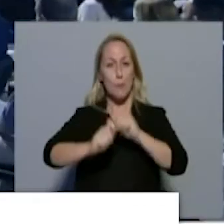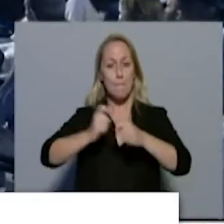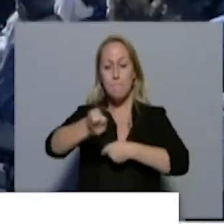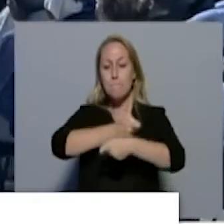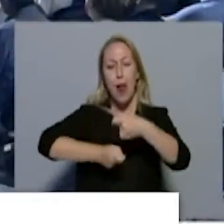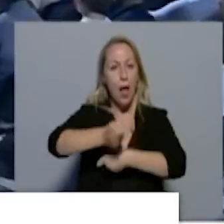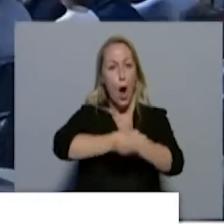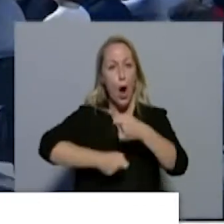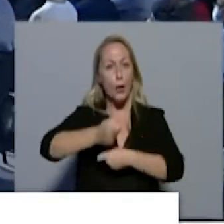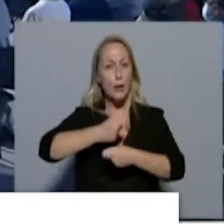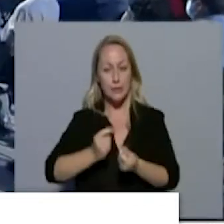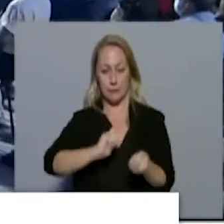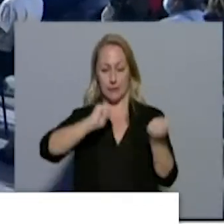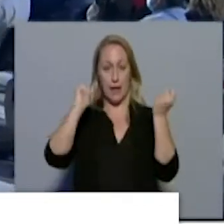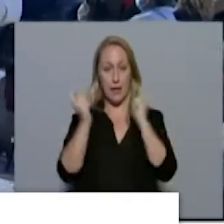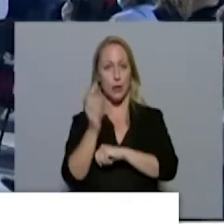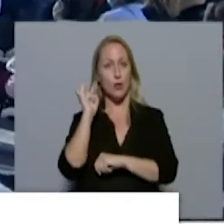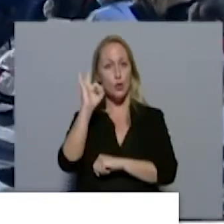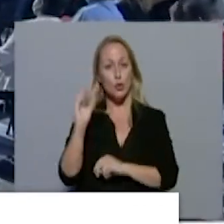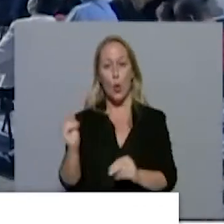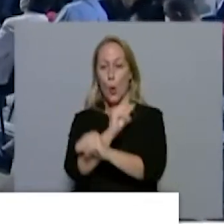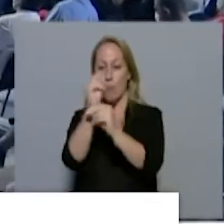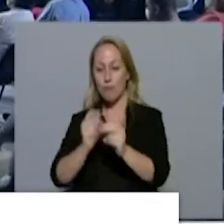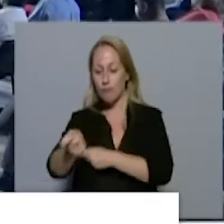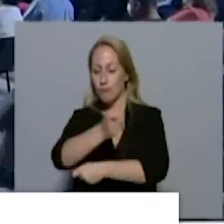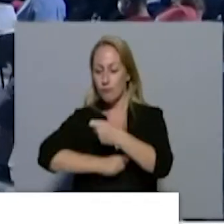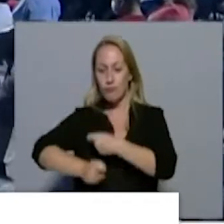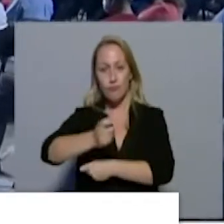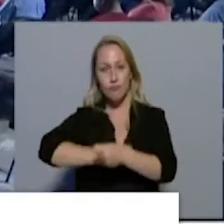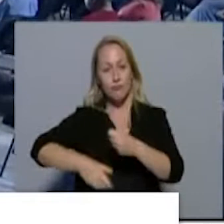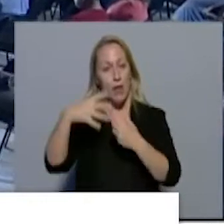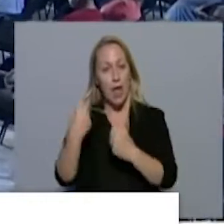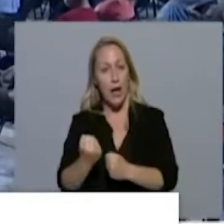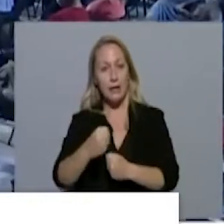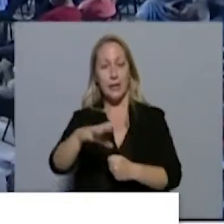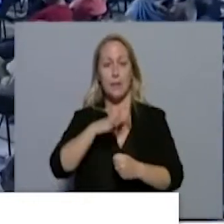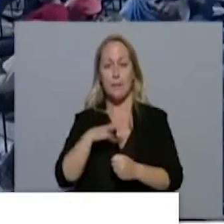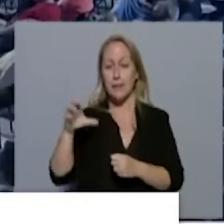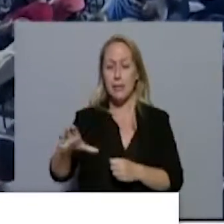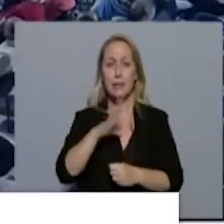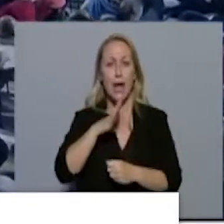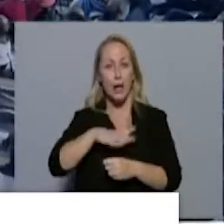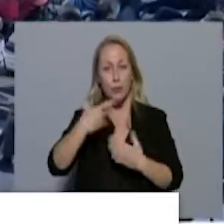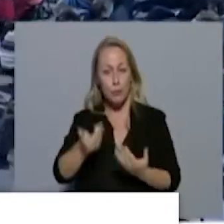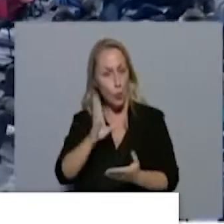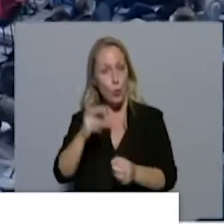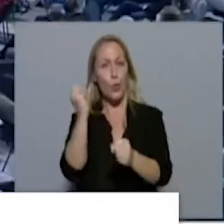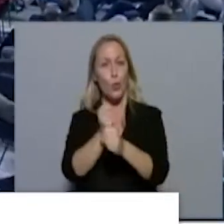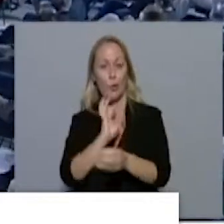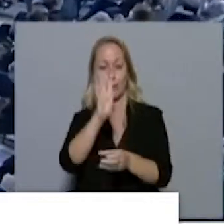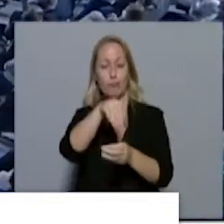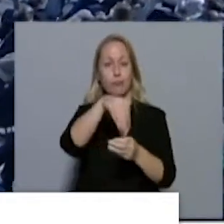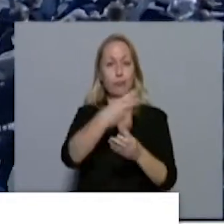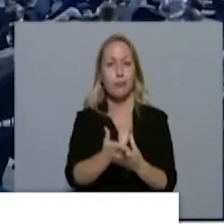στοχεύοντας στην αύξηση της παραγωγικότητας, στη μεγαλύτερη δυνατή συμμετοχή του παραγωγικού δυναμικού της χώρας στον παραγόμενο